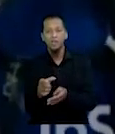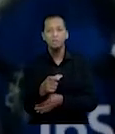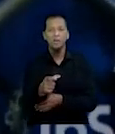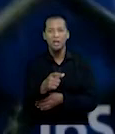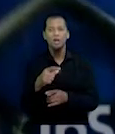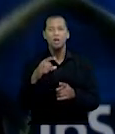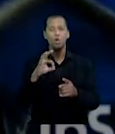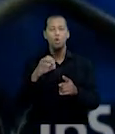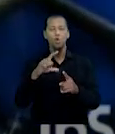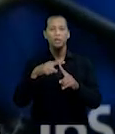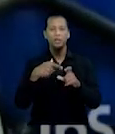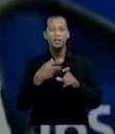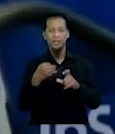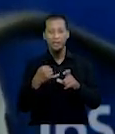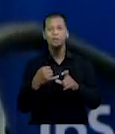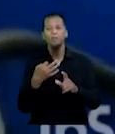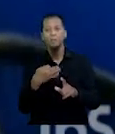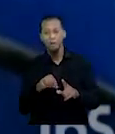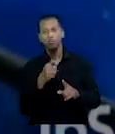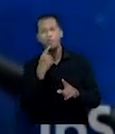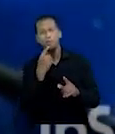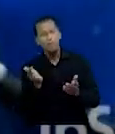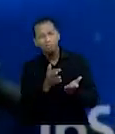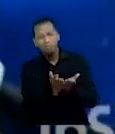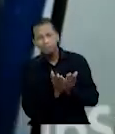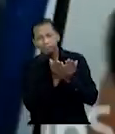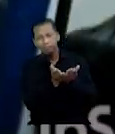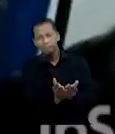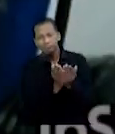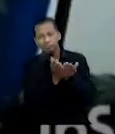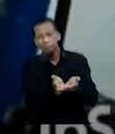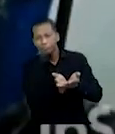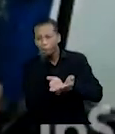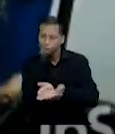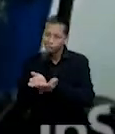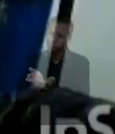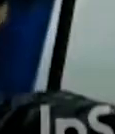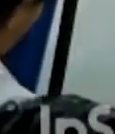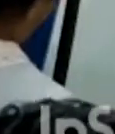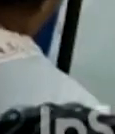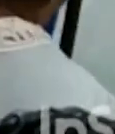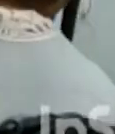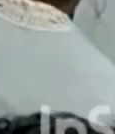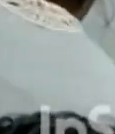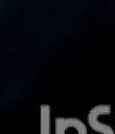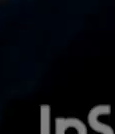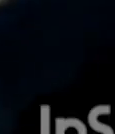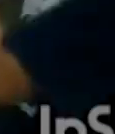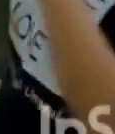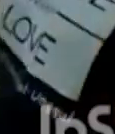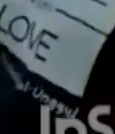30 menit berlayar dan berputar ke arah pantai, kapal bermuatan 40 penumpang dihantam gelombang tinggi. 7 orang penumpang